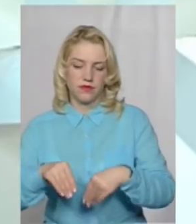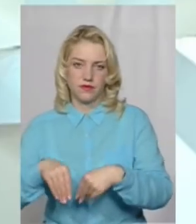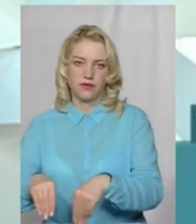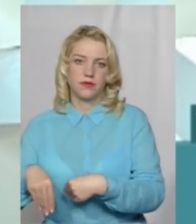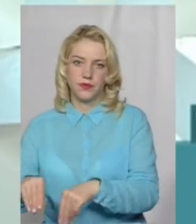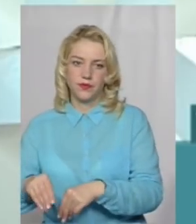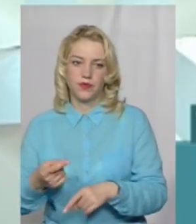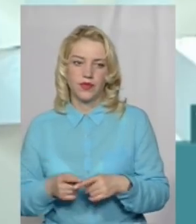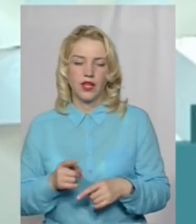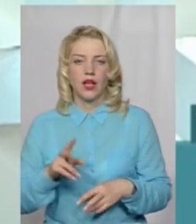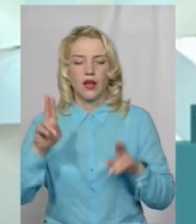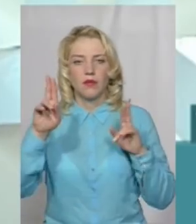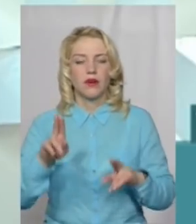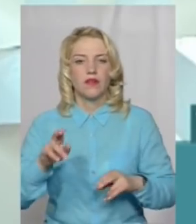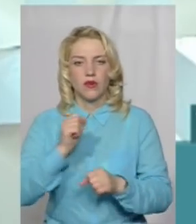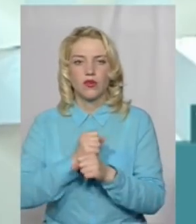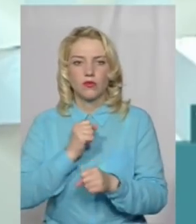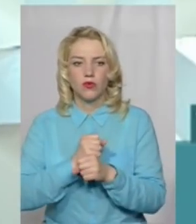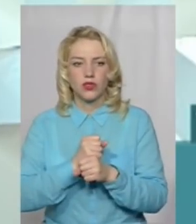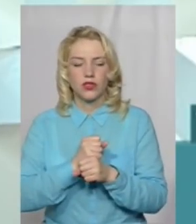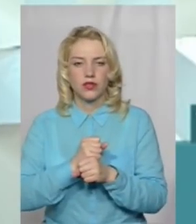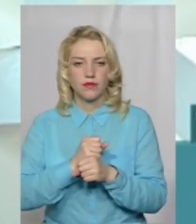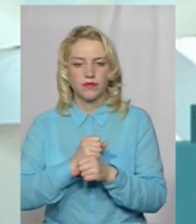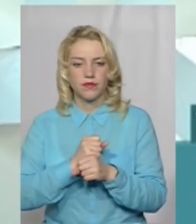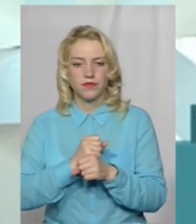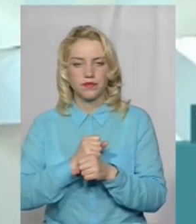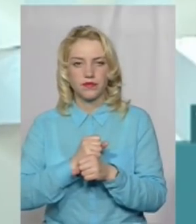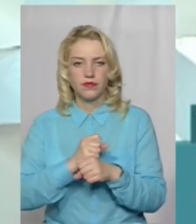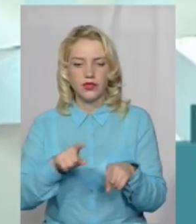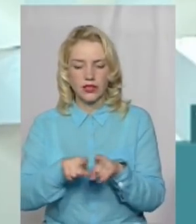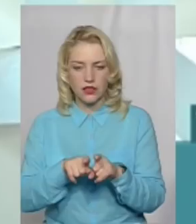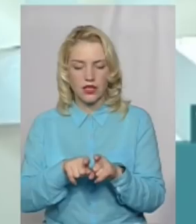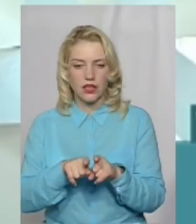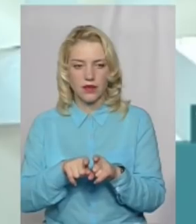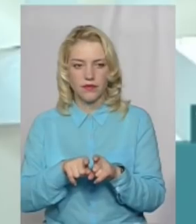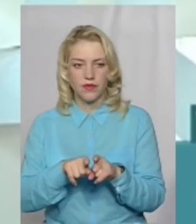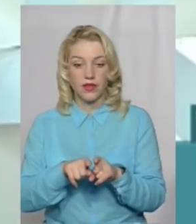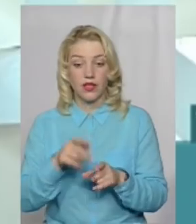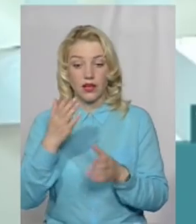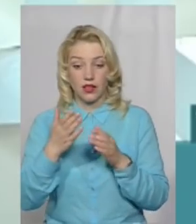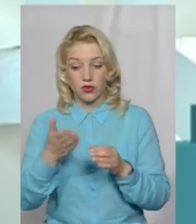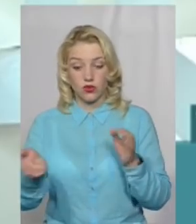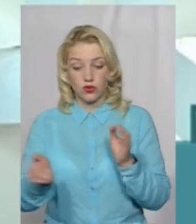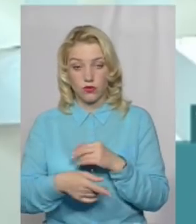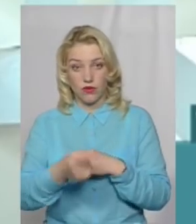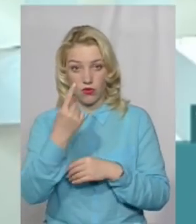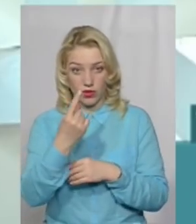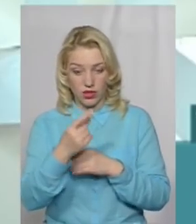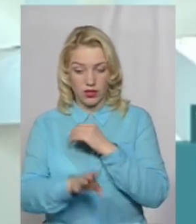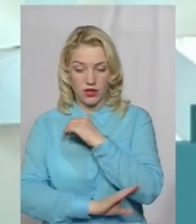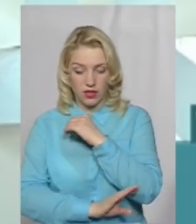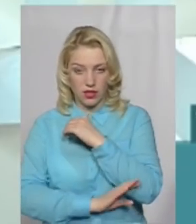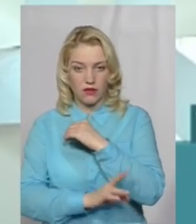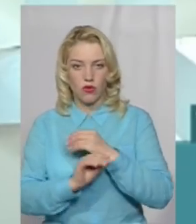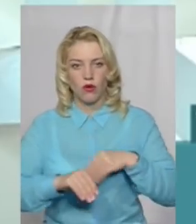принципу роботи лісників, такому, що зрубав дерево, посади два. Так? От, тобто